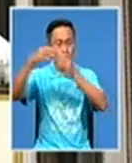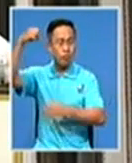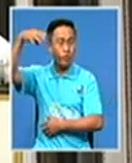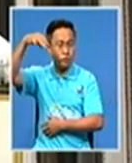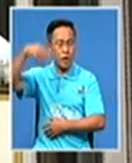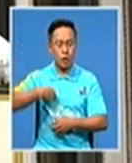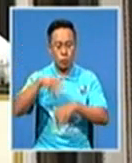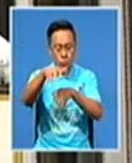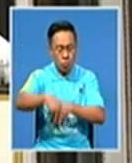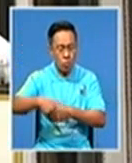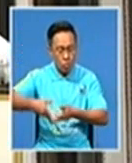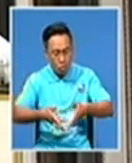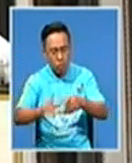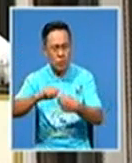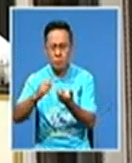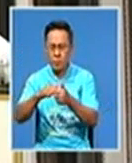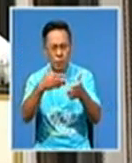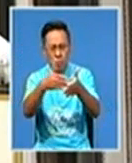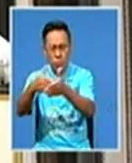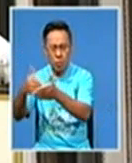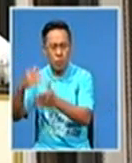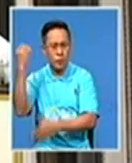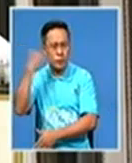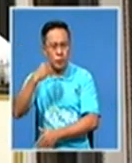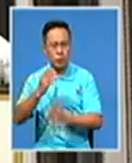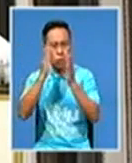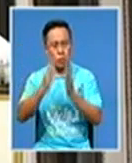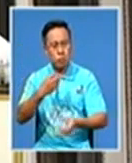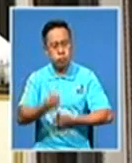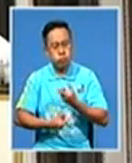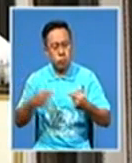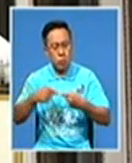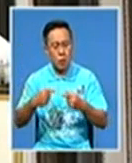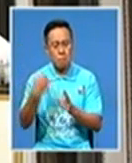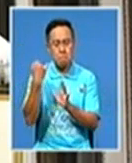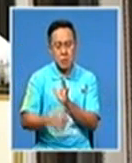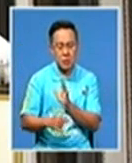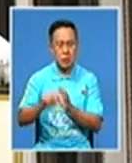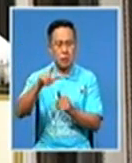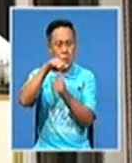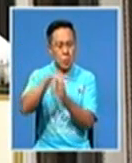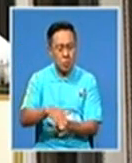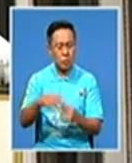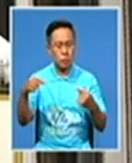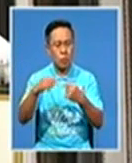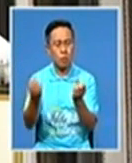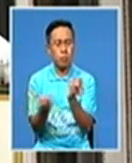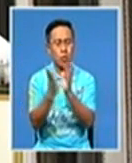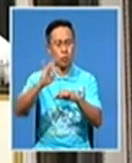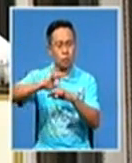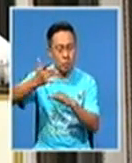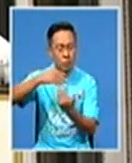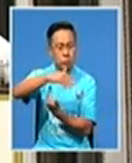ล้วก็การขุดลอกแหล่งน้ำต่างๆมันติดขัดไปหมดอะนะบางคนก็บอกว่ามันละเมิดในเรื่องของนิเวศวิทยาผมก็ให้เขาดูอยู่